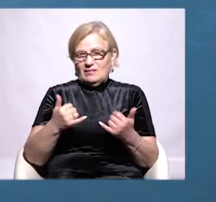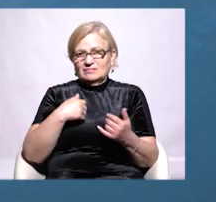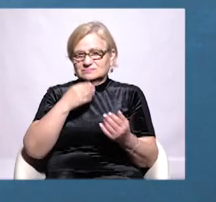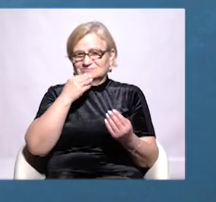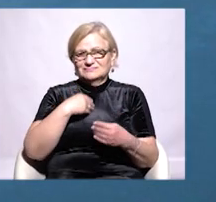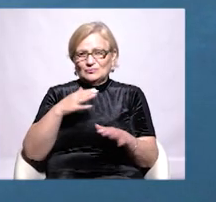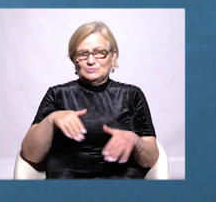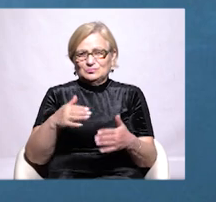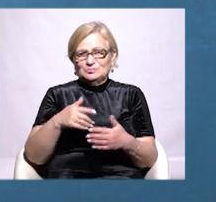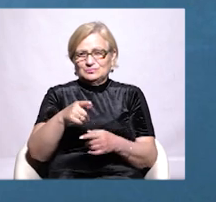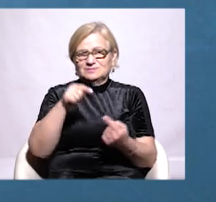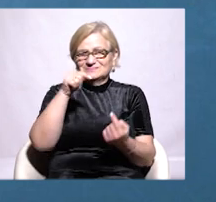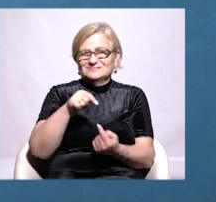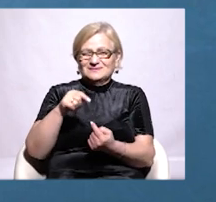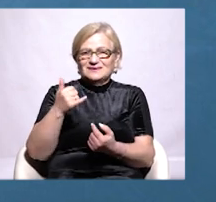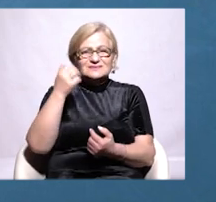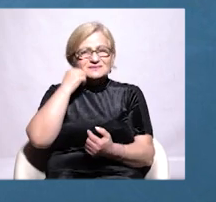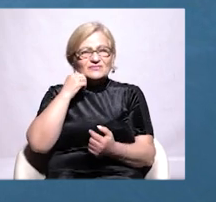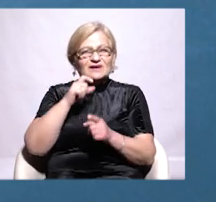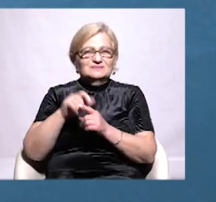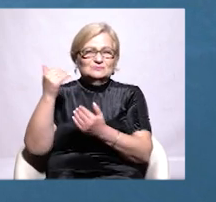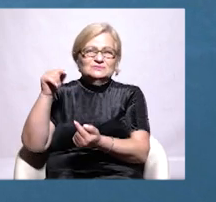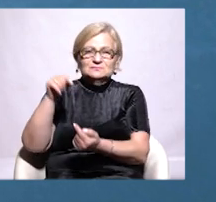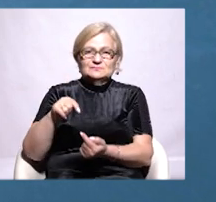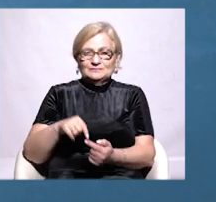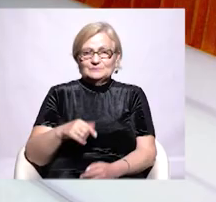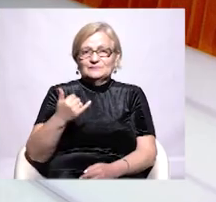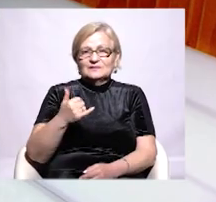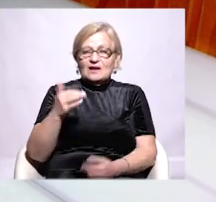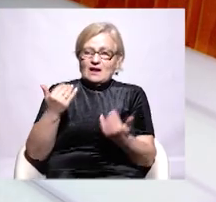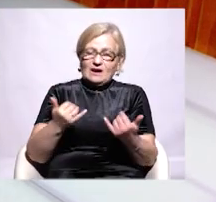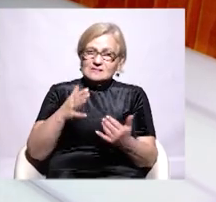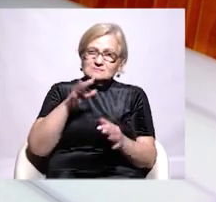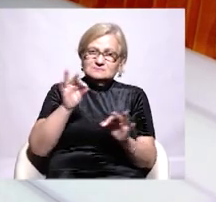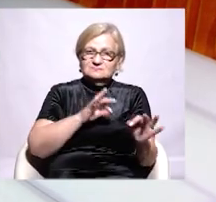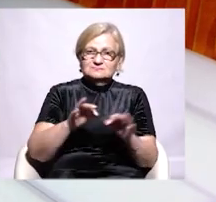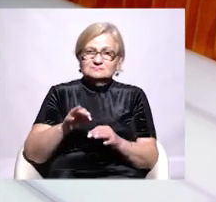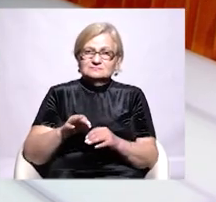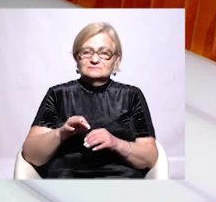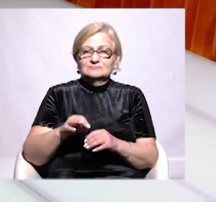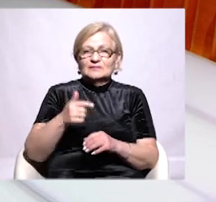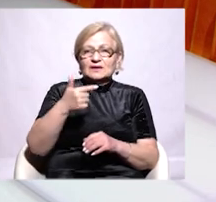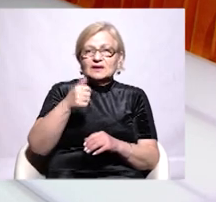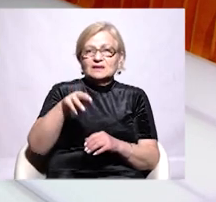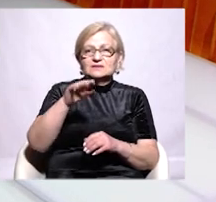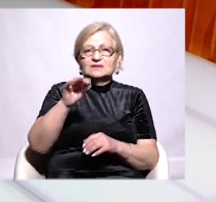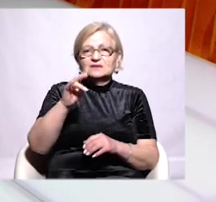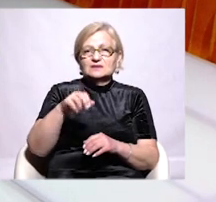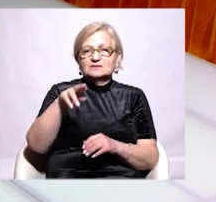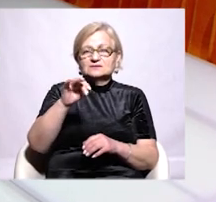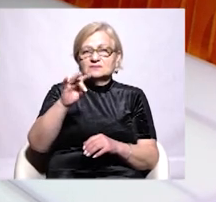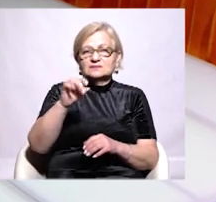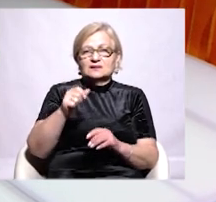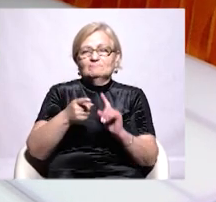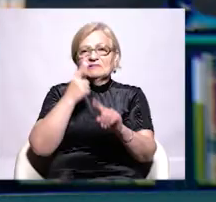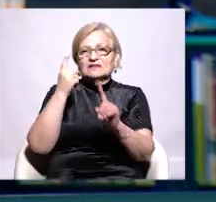ან შესიტყვების ფორმები. Და ნახოთ, რომელ არქაულ ფორმებს იყენებს პოეტი. გადინადირა. Თქვენ ხვდებით,